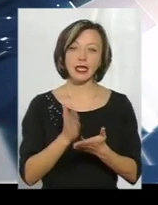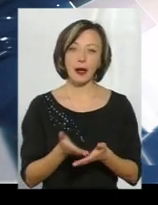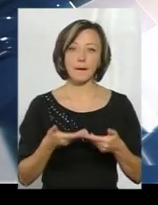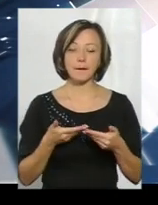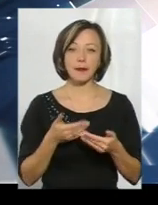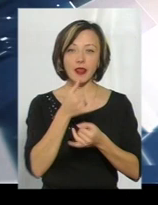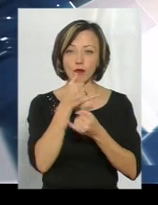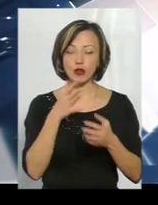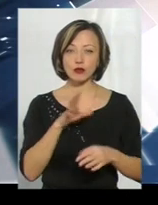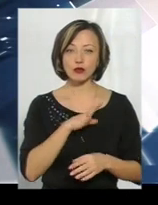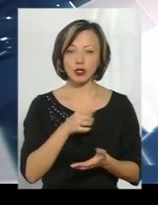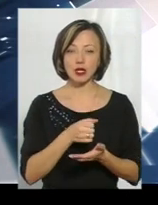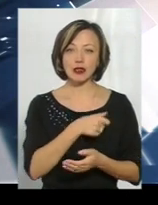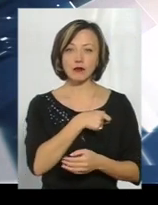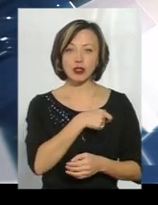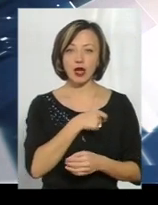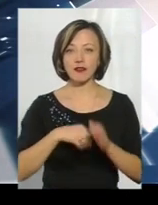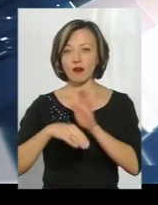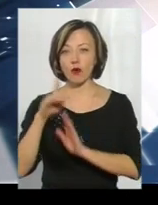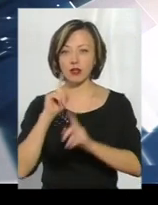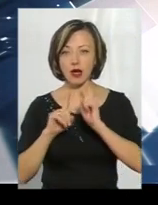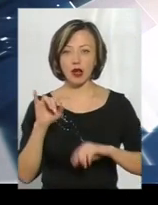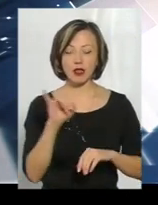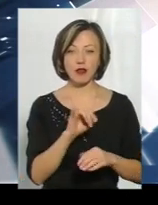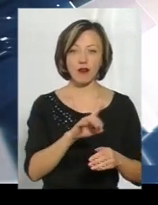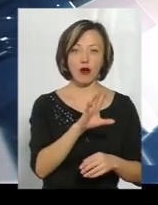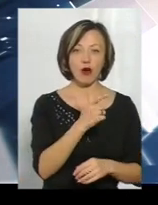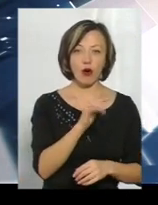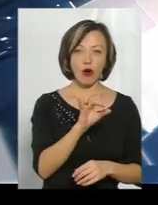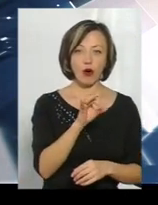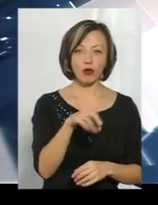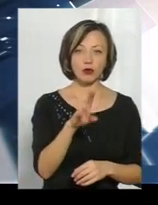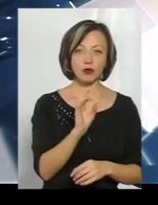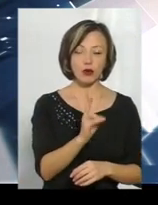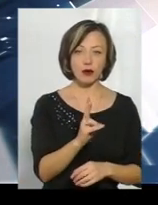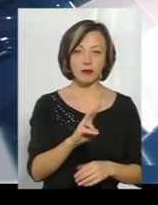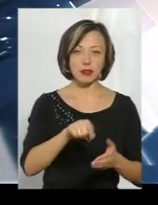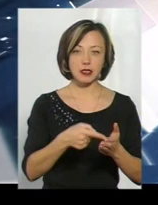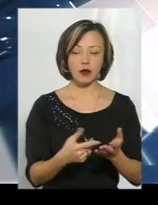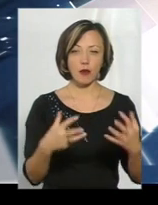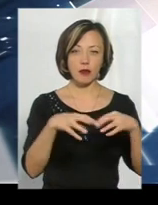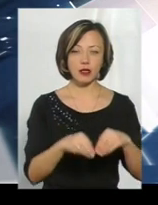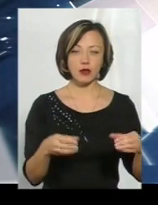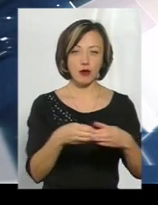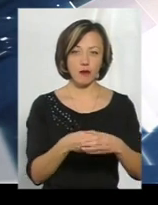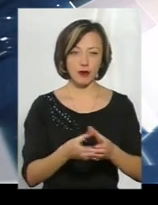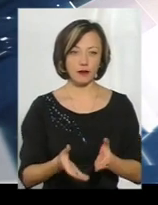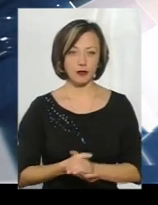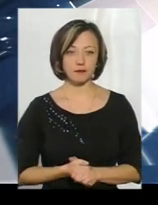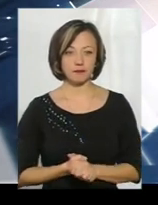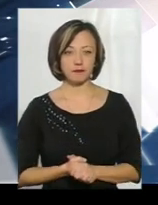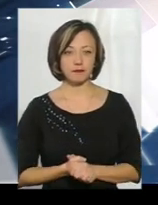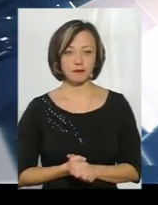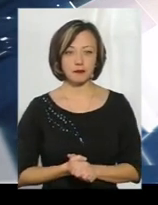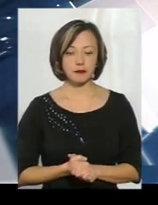бути кандидатом, депутатом і в Верховній Раді, і в Городоцькій міській об'єднаній територіальній громаді. О.